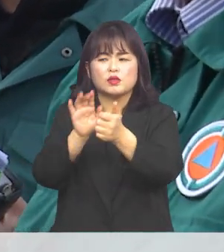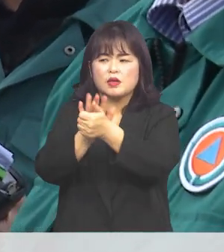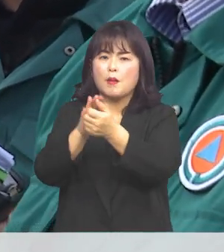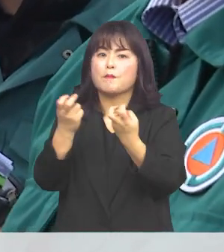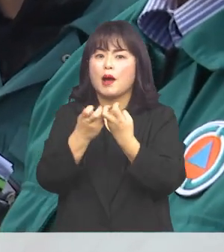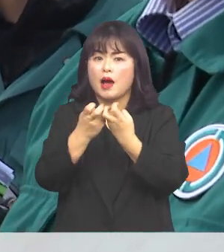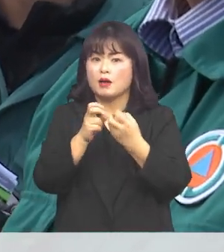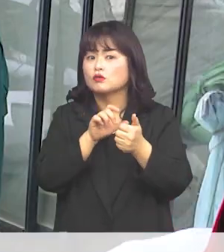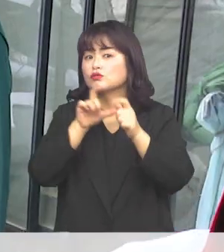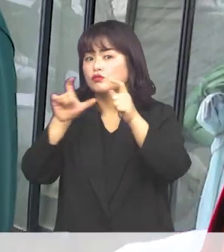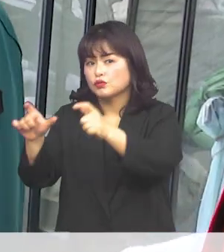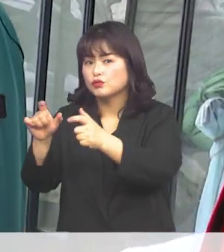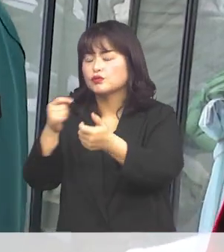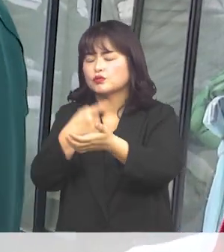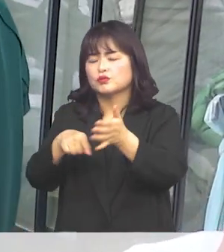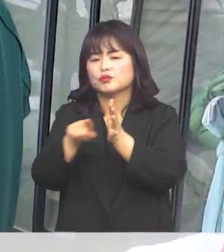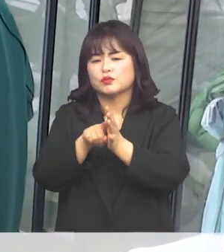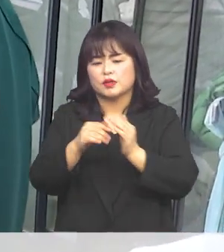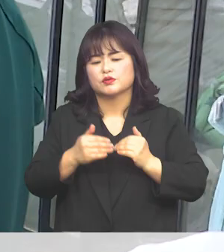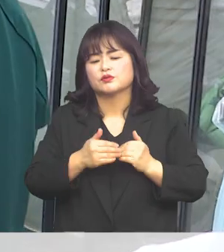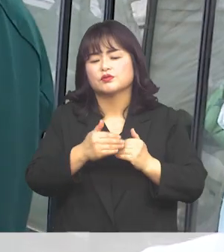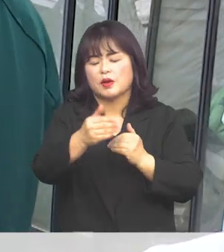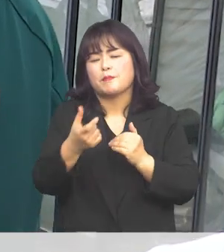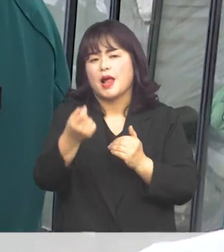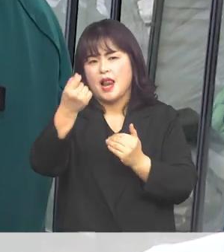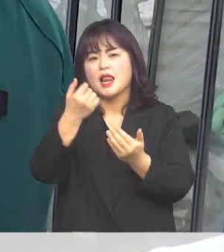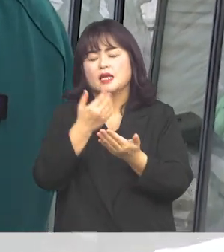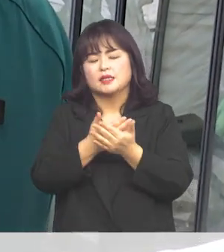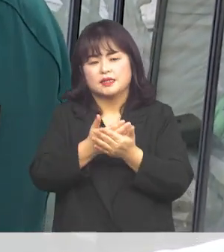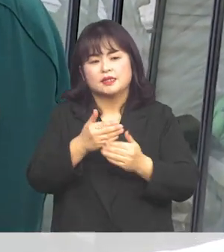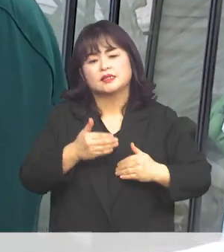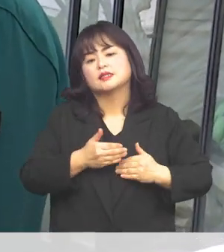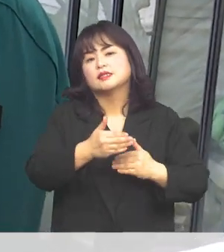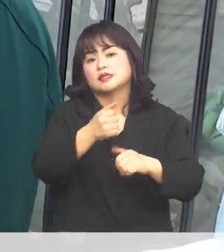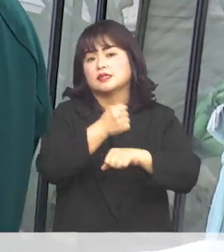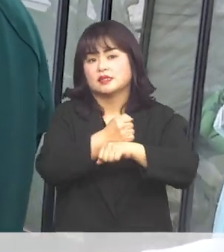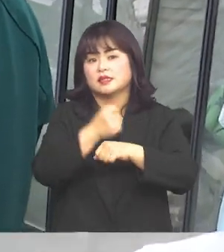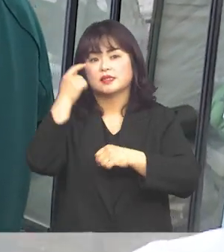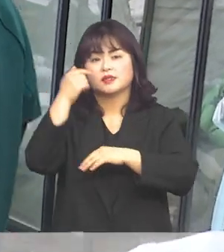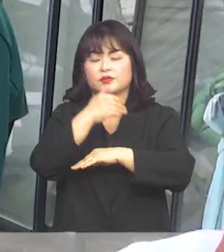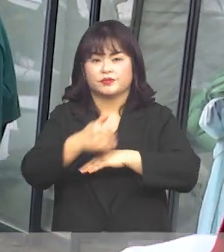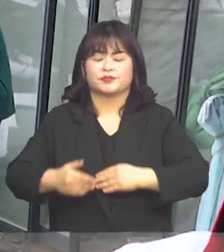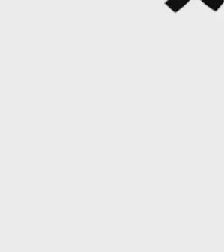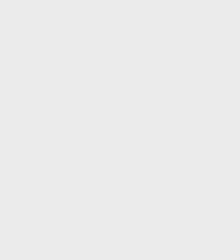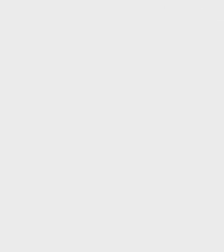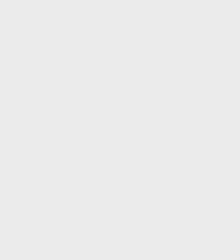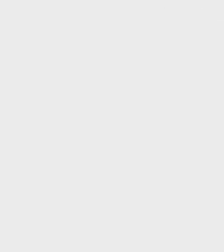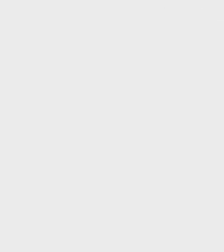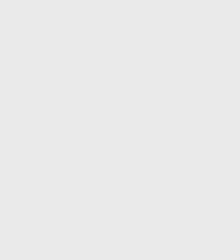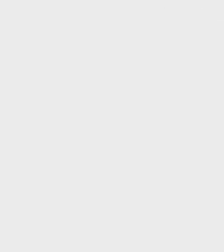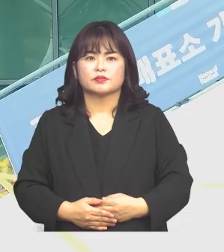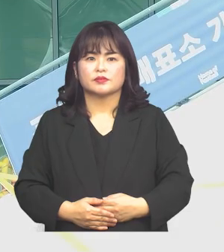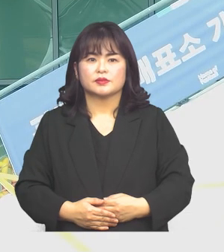방안을 고려하고 있다면 특별재난구역 선포를 위한 절차도 신속하게 진행하겠다고 말했습니다.